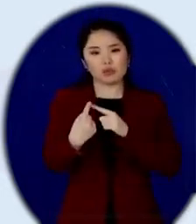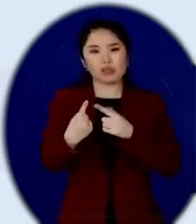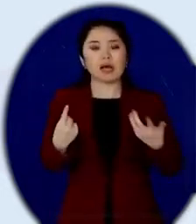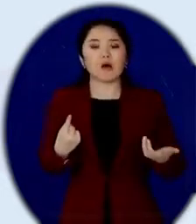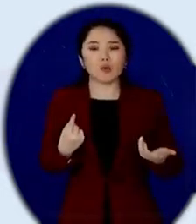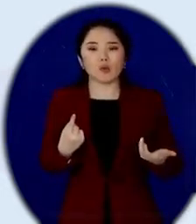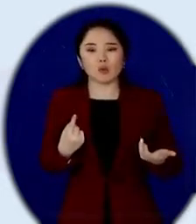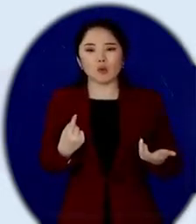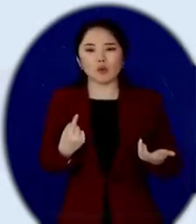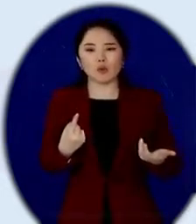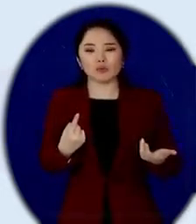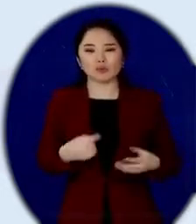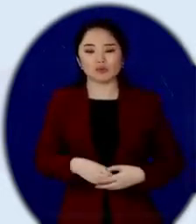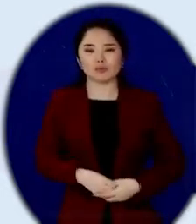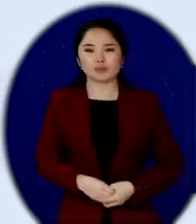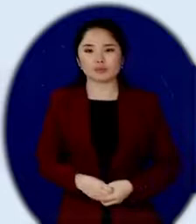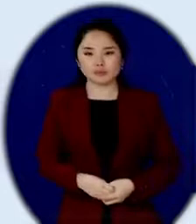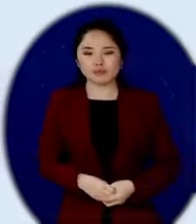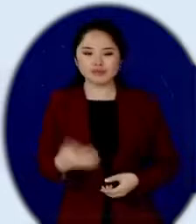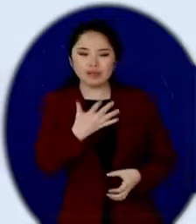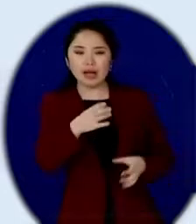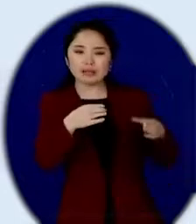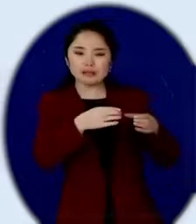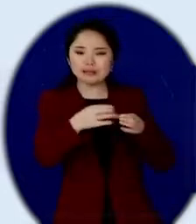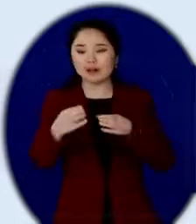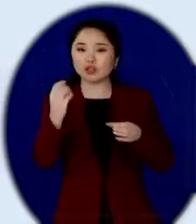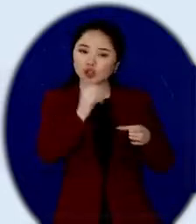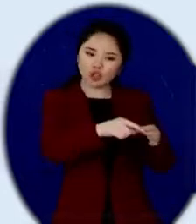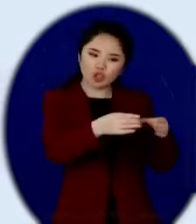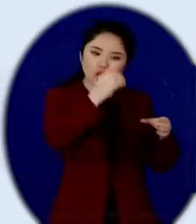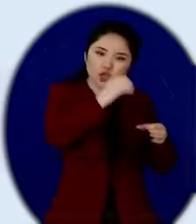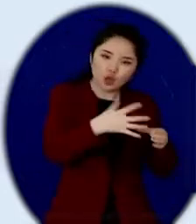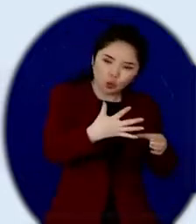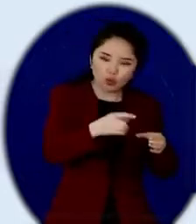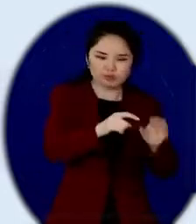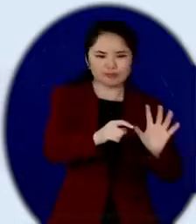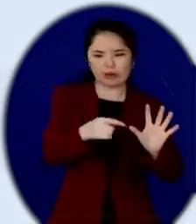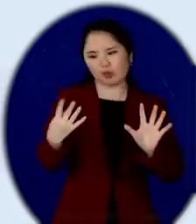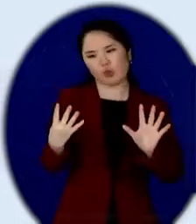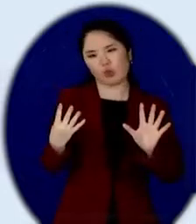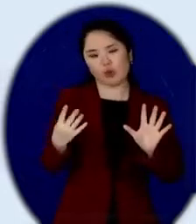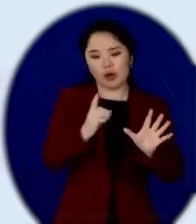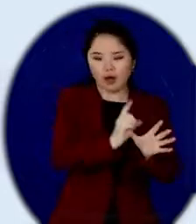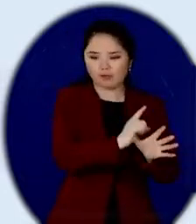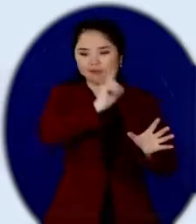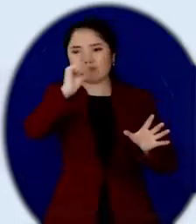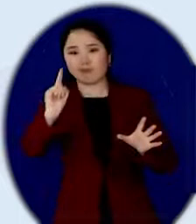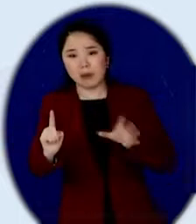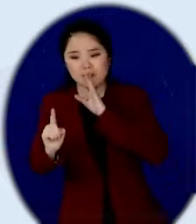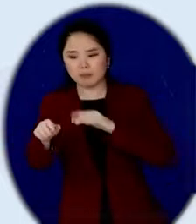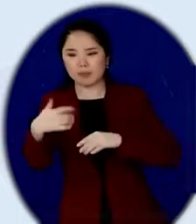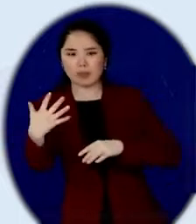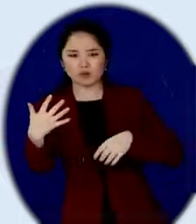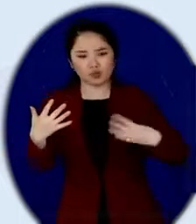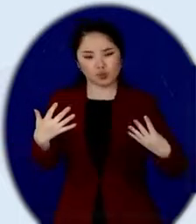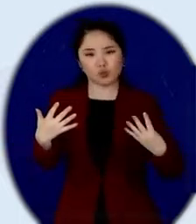вэ? Аль савнд хийх үү? Эхний савнд хийчихээр тав болох гээд нөгөө савн дөрөв болчих гээд сүүлийн